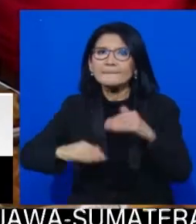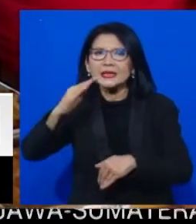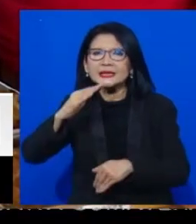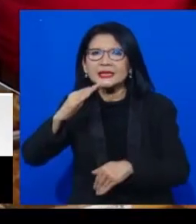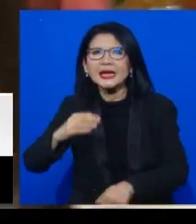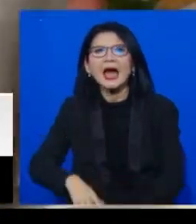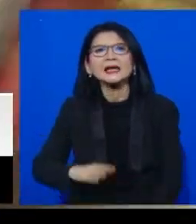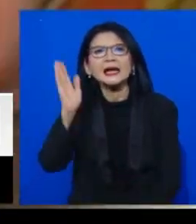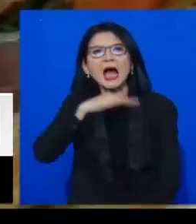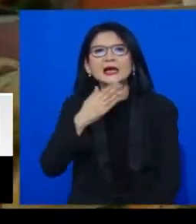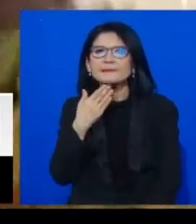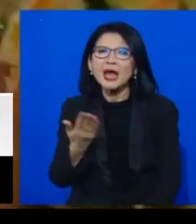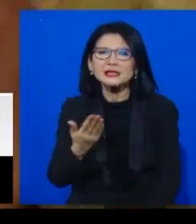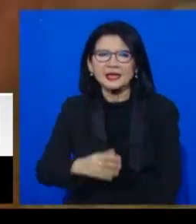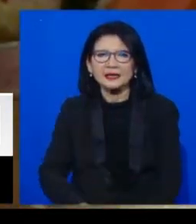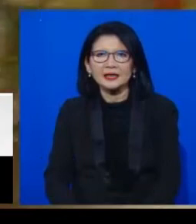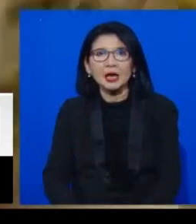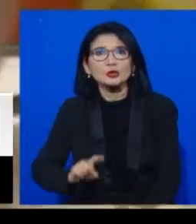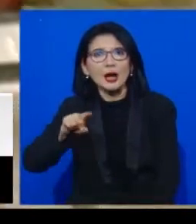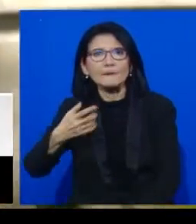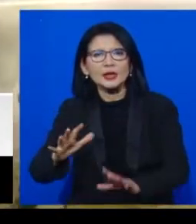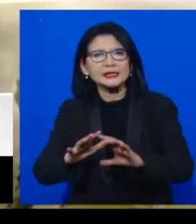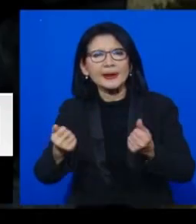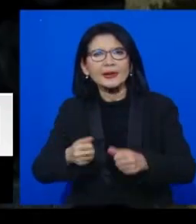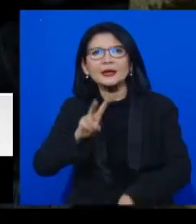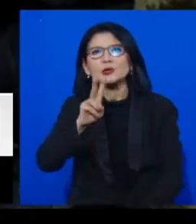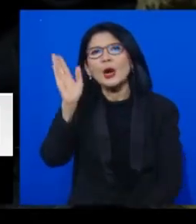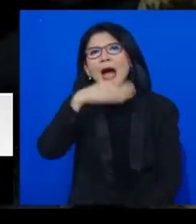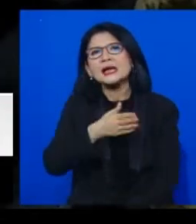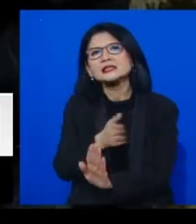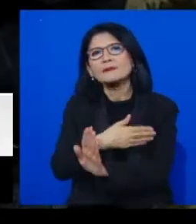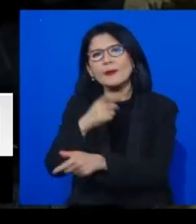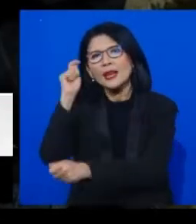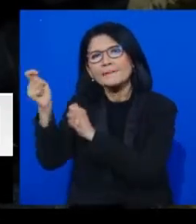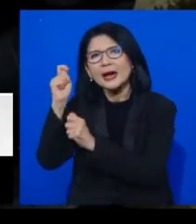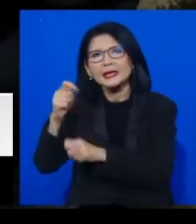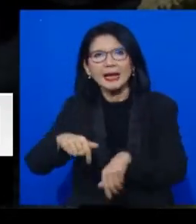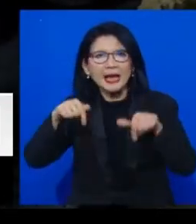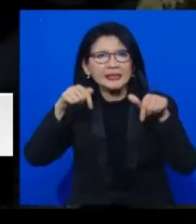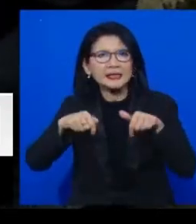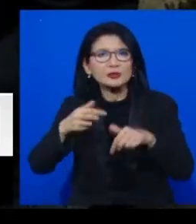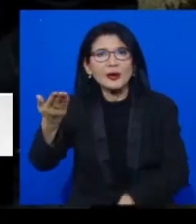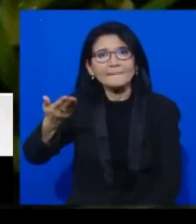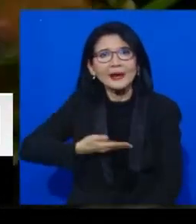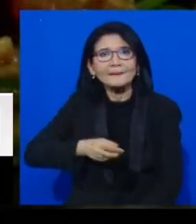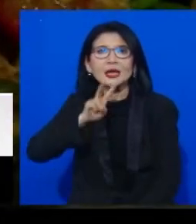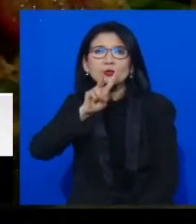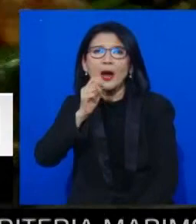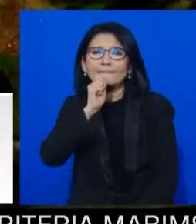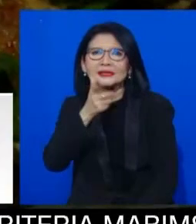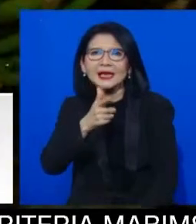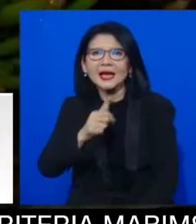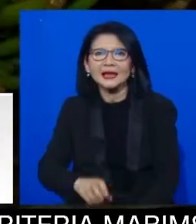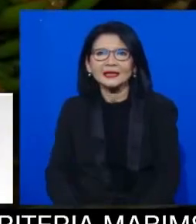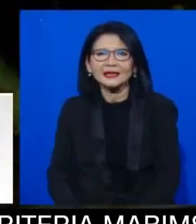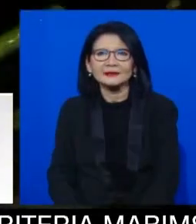harga hari biasa. Dan sudah mulai disiapkan sejak 2 hari sebelum Lebaran. Kini Dewi sudah mendapatkan 2 pesanan. Dalam